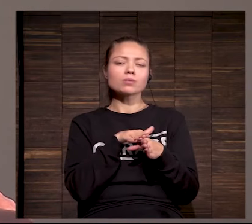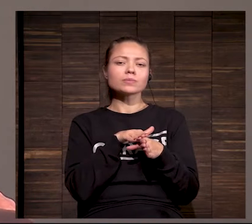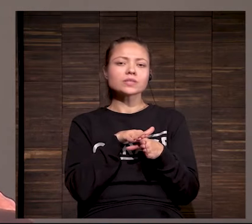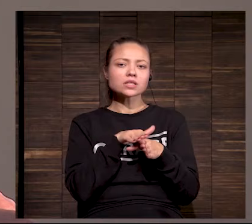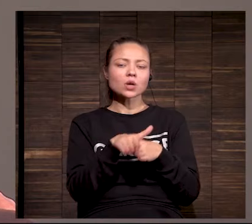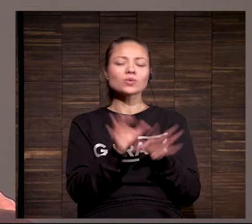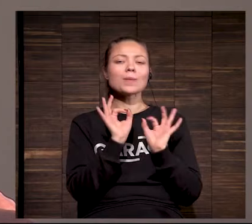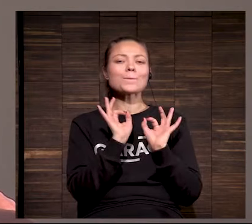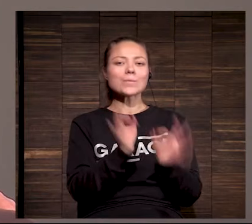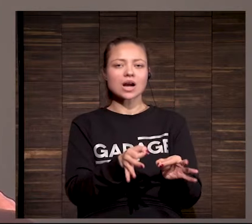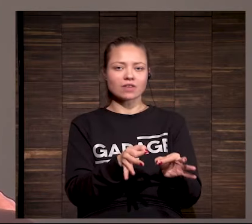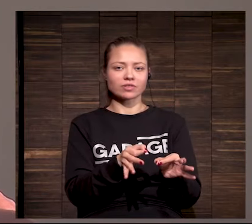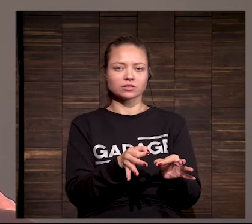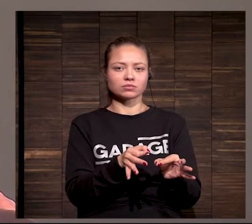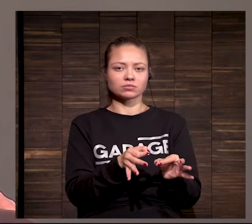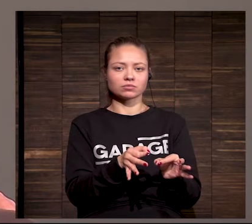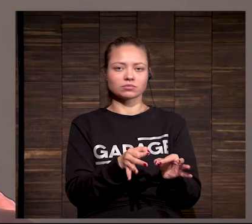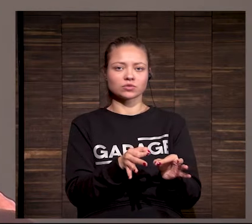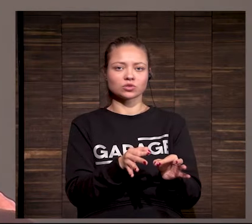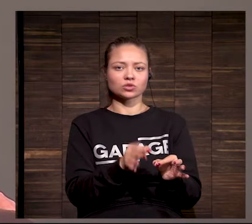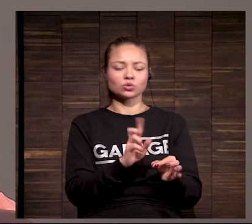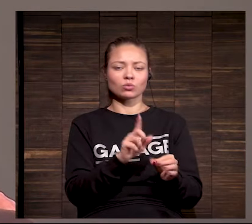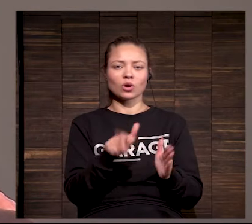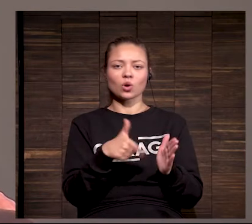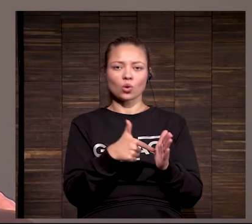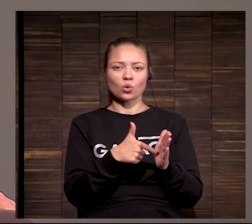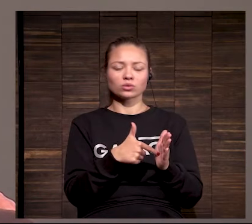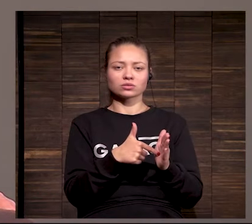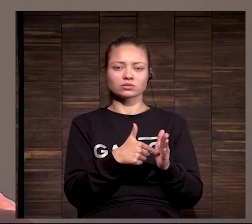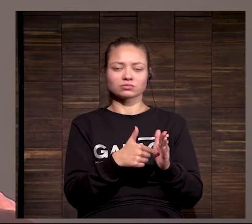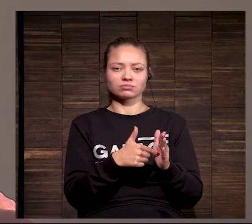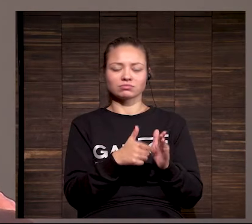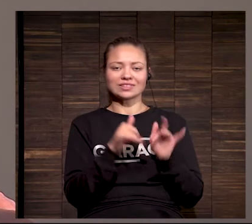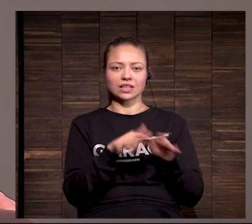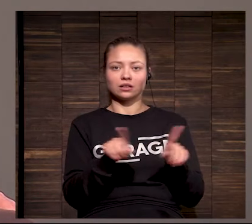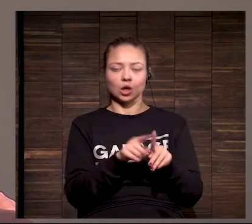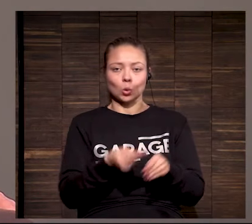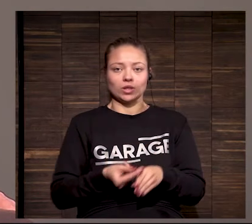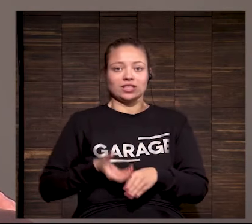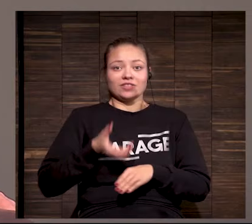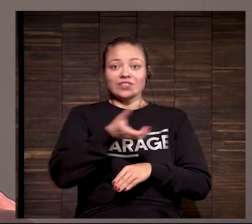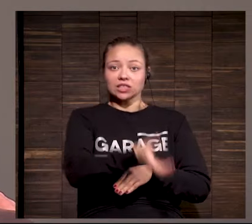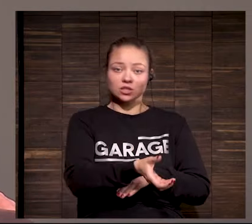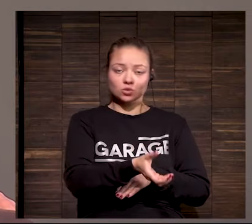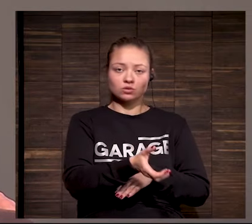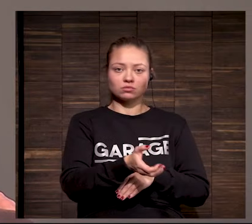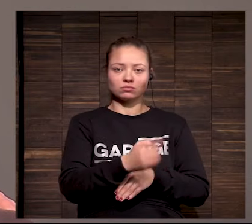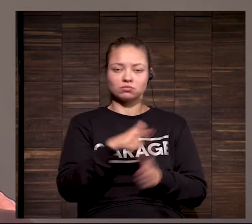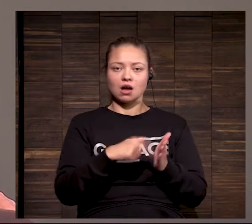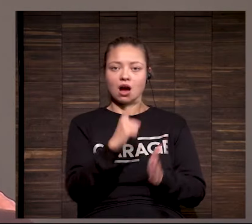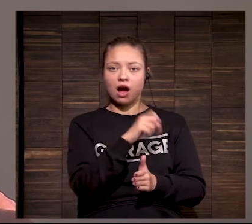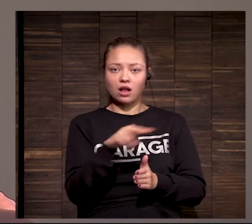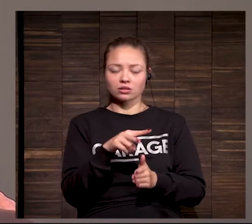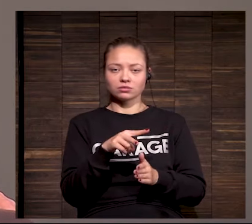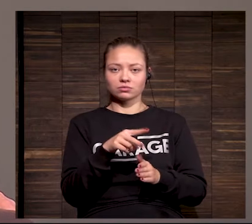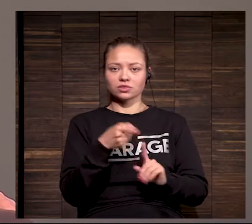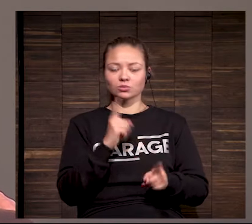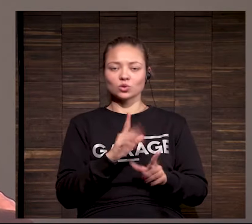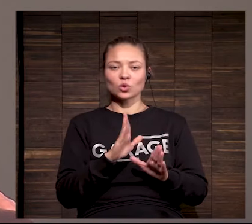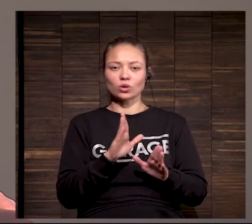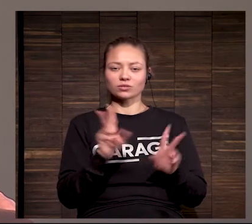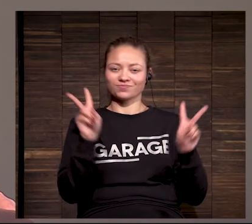правы чтобы город сделала такую инвестицию х на самом деле только